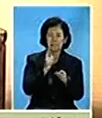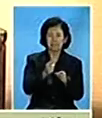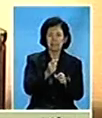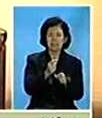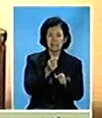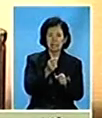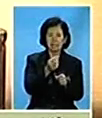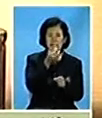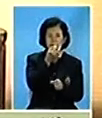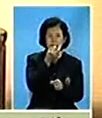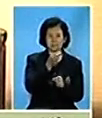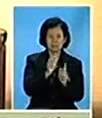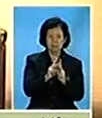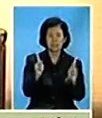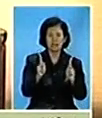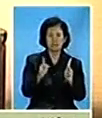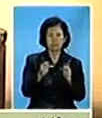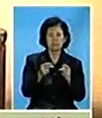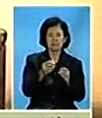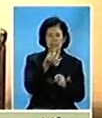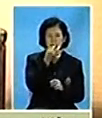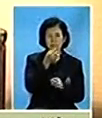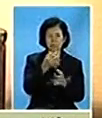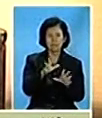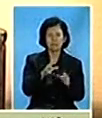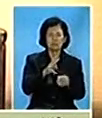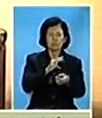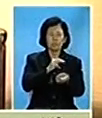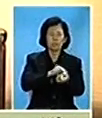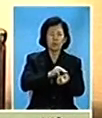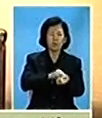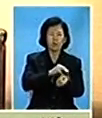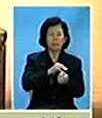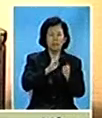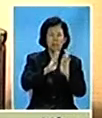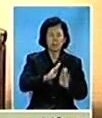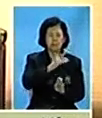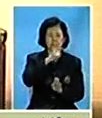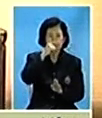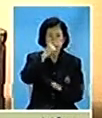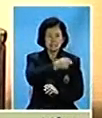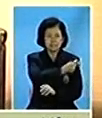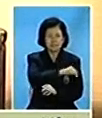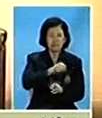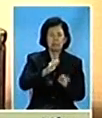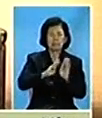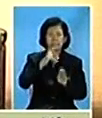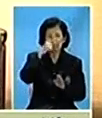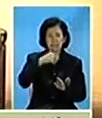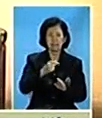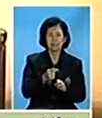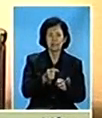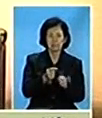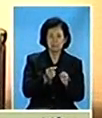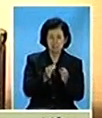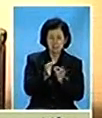ะกรรมการวิชาชีพนะครับแต่ว่าต้นทางนี้เป็นแพทย์แผนไทยด้วยกันทั้งคู่นะครับในชั้นของการพิจารณาชั้นต่างๆก็ดูว่าน่